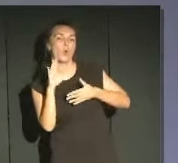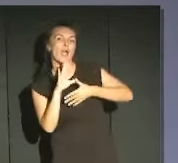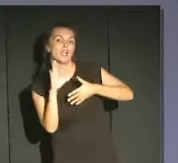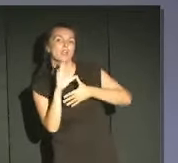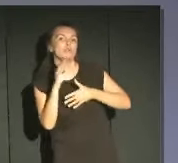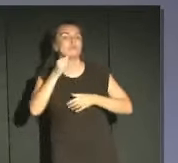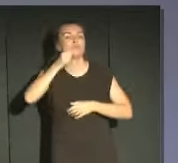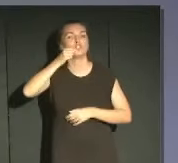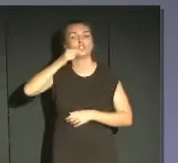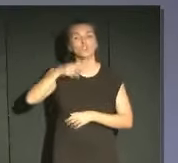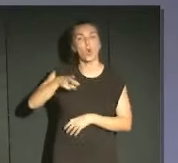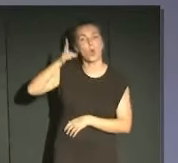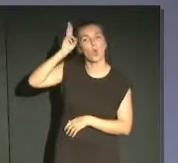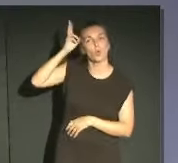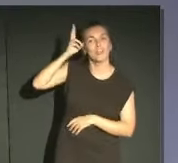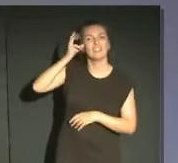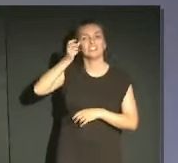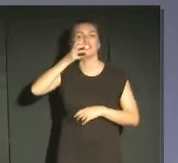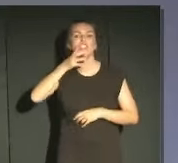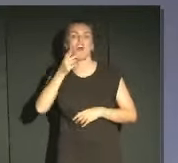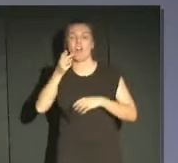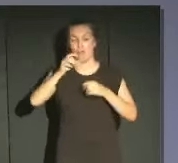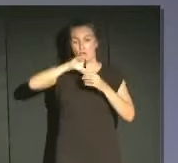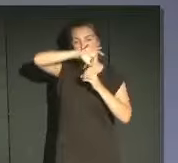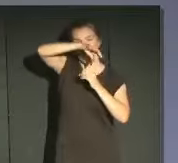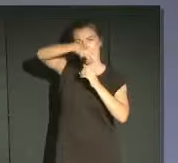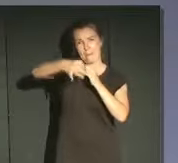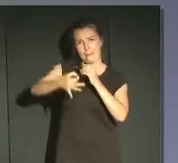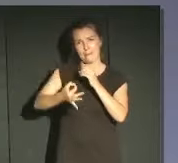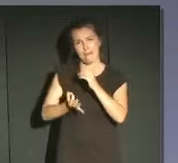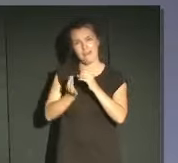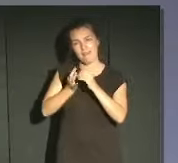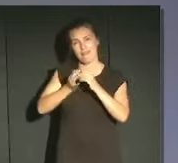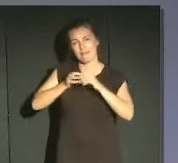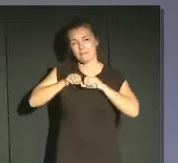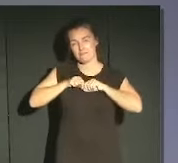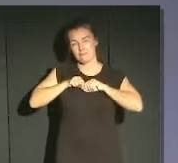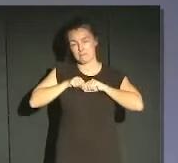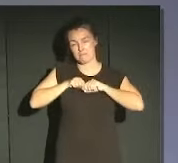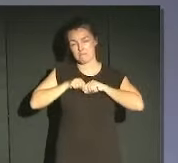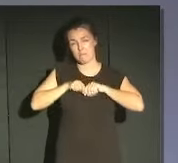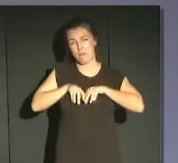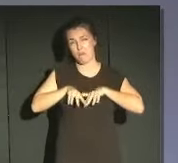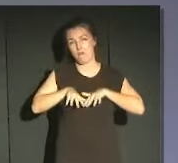appelle aujourd'hui outre qui a